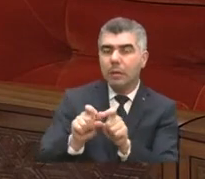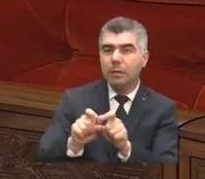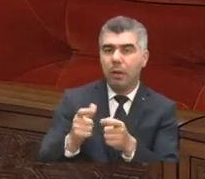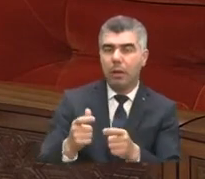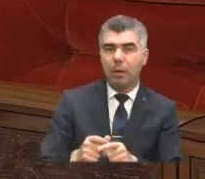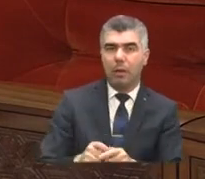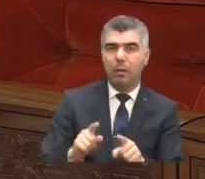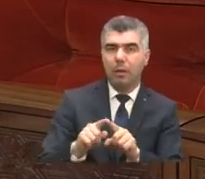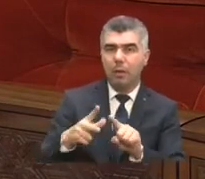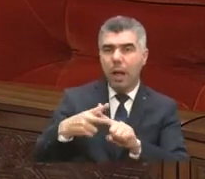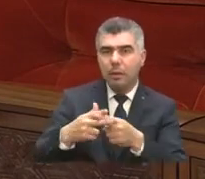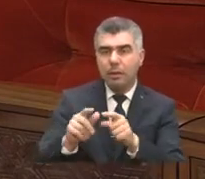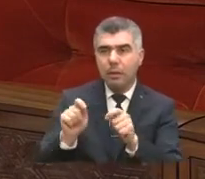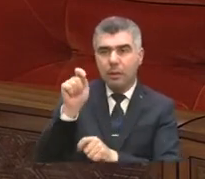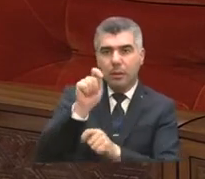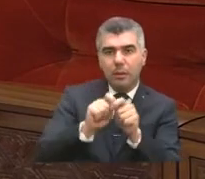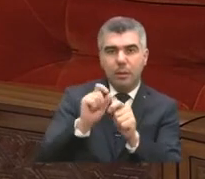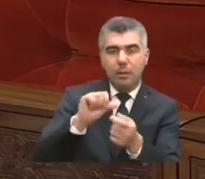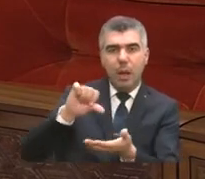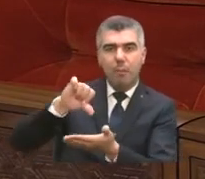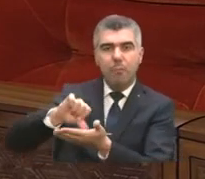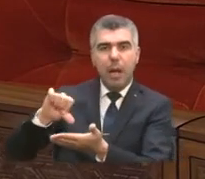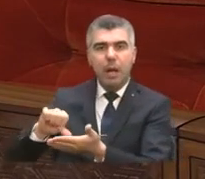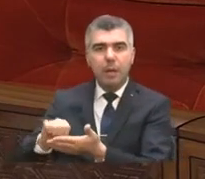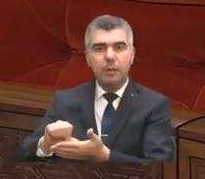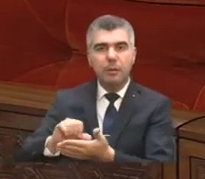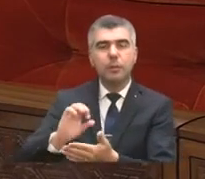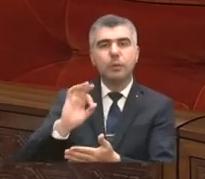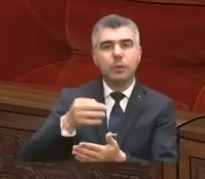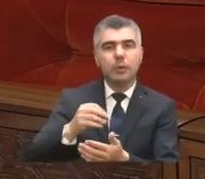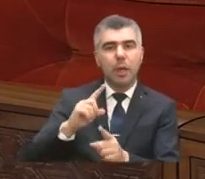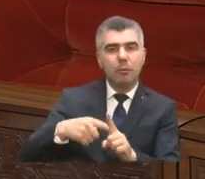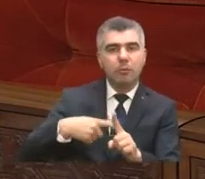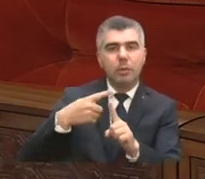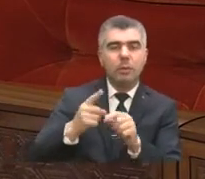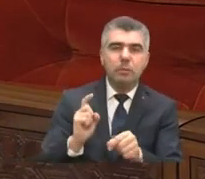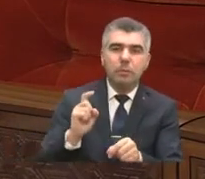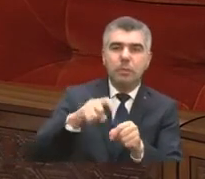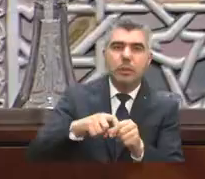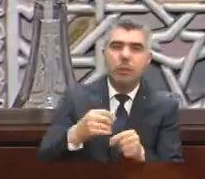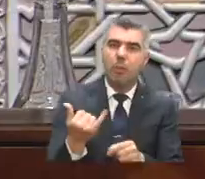بالفحص داخل المراكز يمكن لهم ايضا ينخرطوا في هاد طلبات العروض. شكرا.